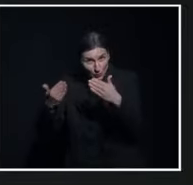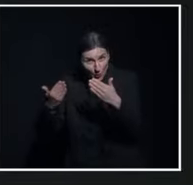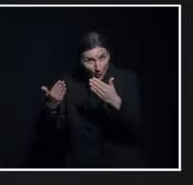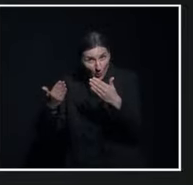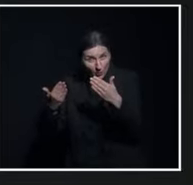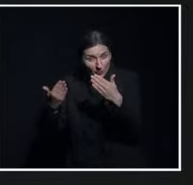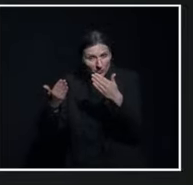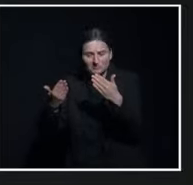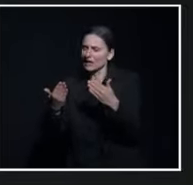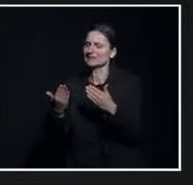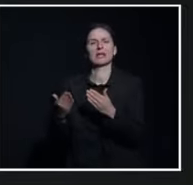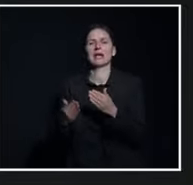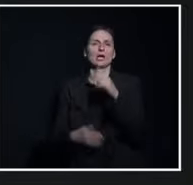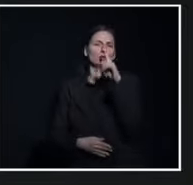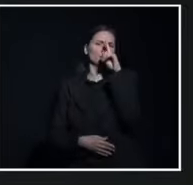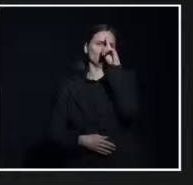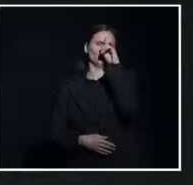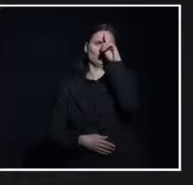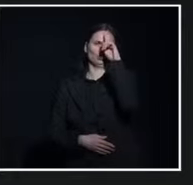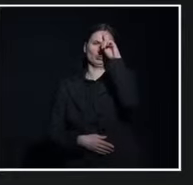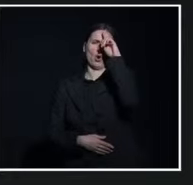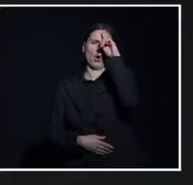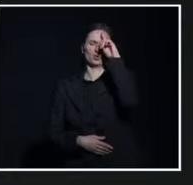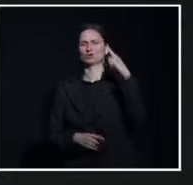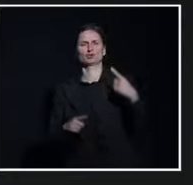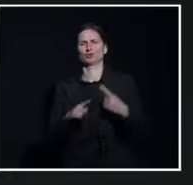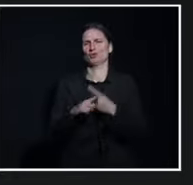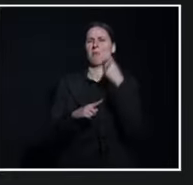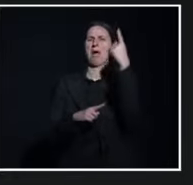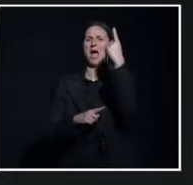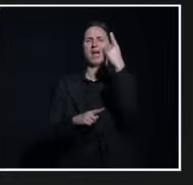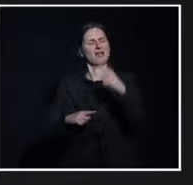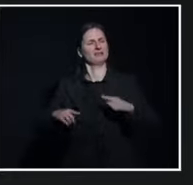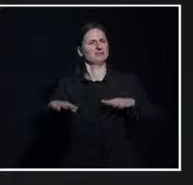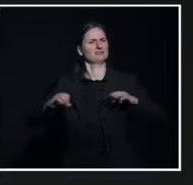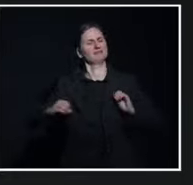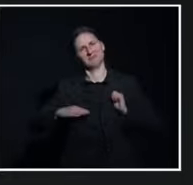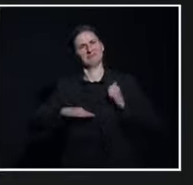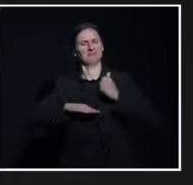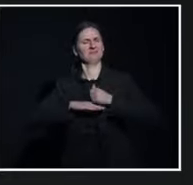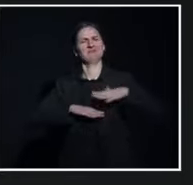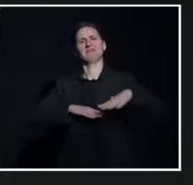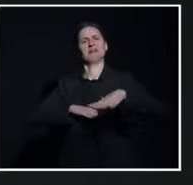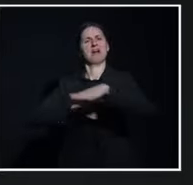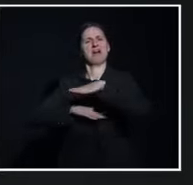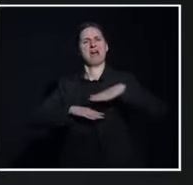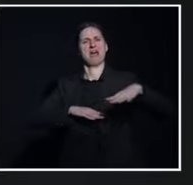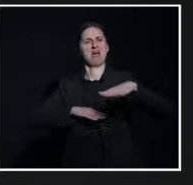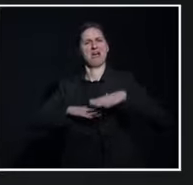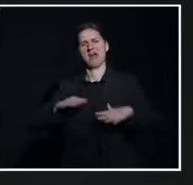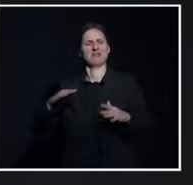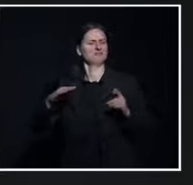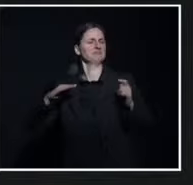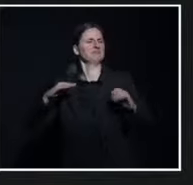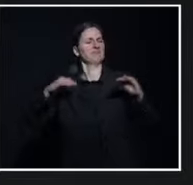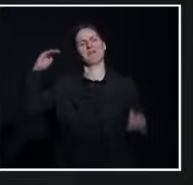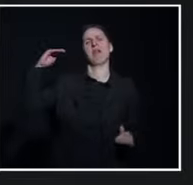des Deutschseins und der deutschen Nation wieder über alles